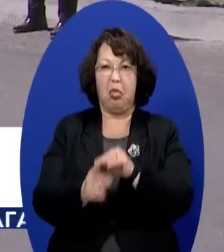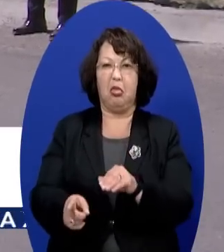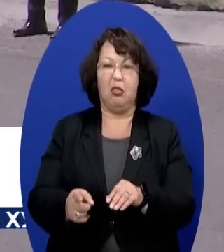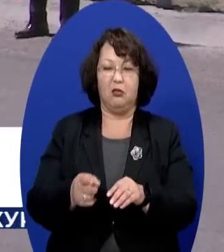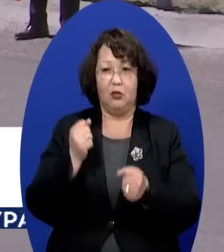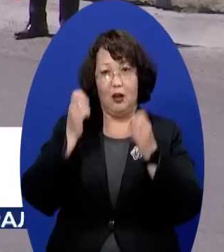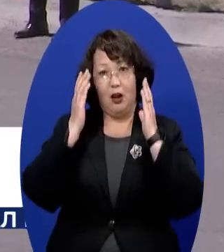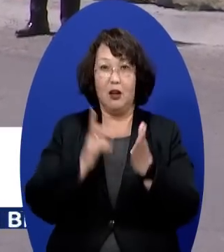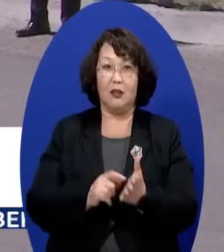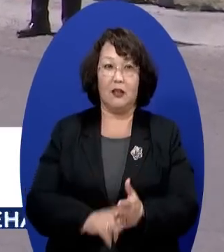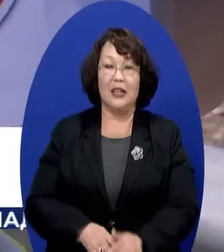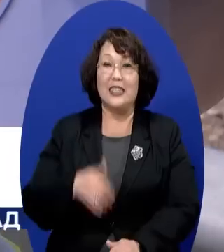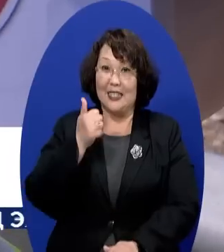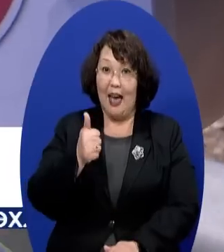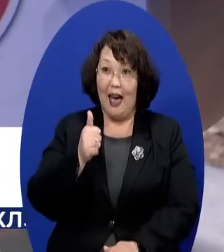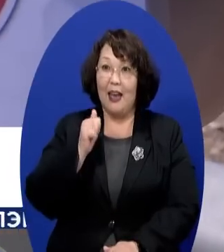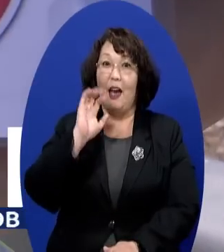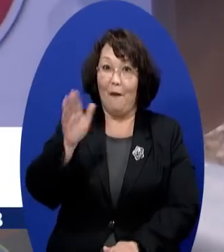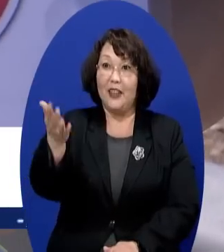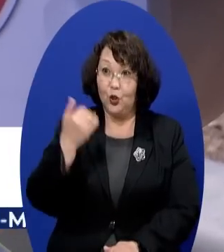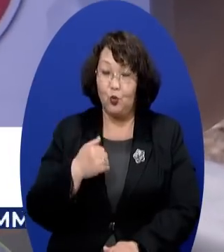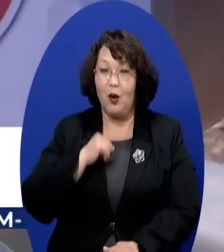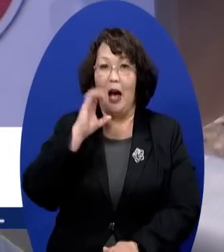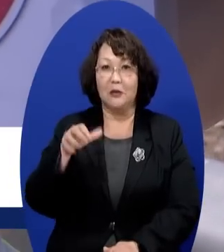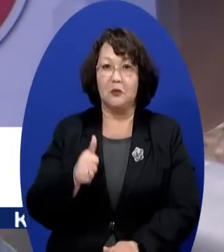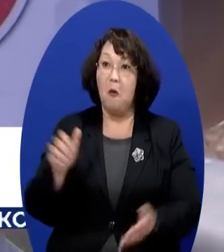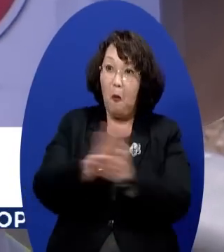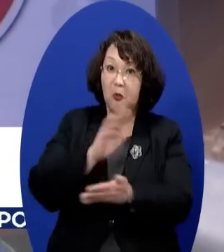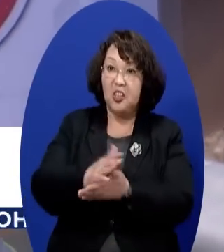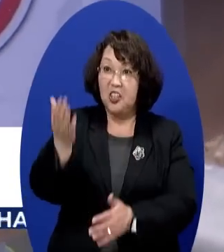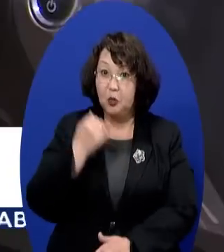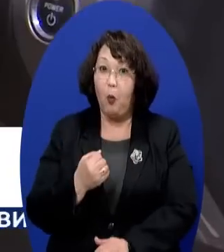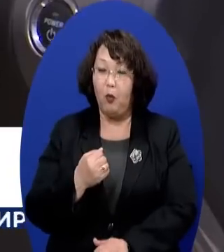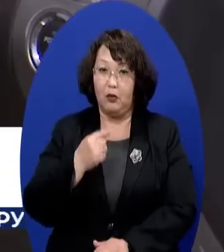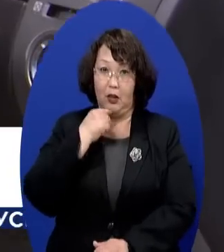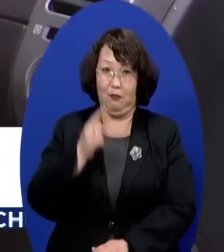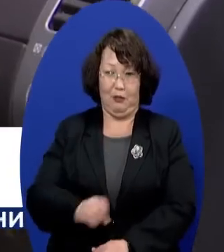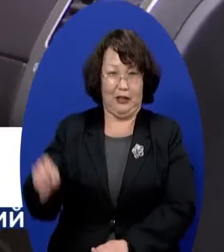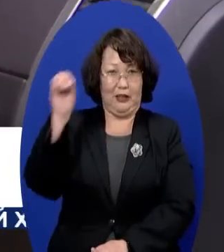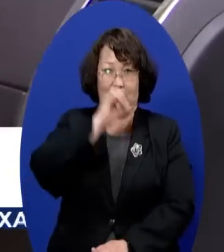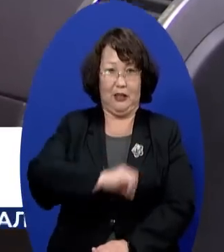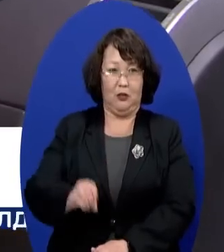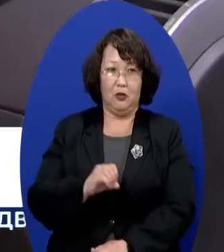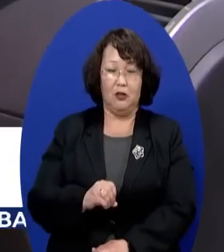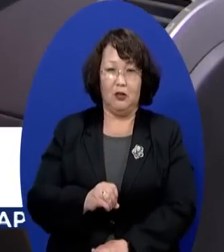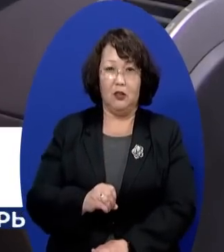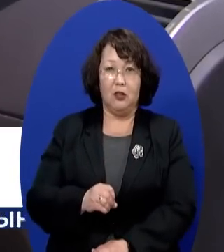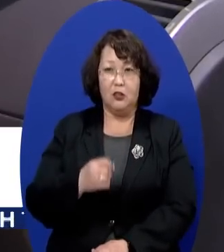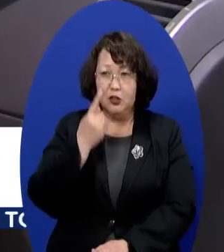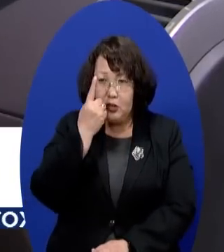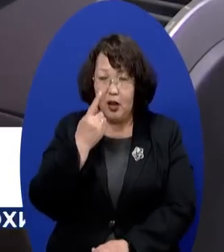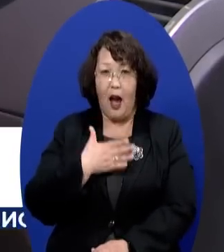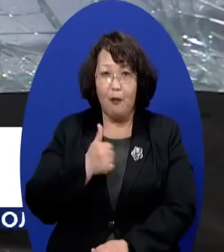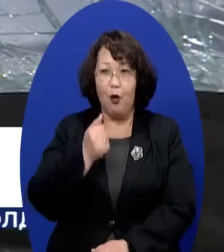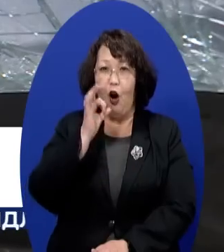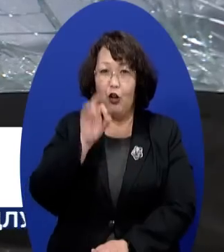явж ирвүү гэж угтаж явдгаас хурдан давхиад ирвүү гэж хэлдэггүй. Ганцхан минут хожихын тулд ганц холдох амьдралаа битгий сөрүүлээч гэсэндэ